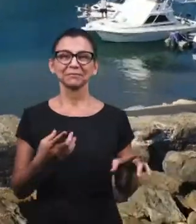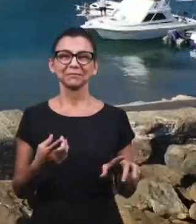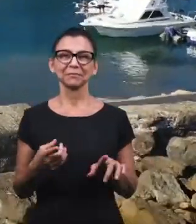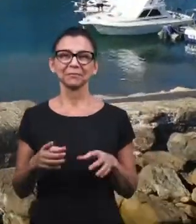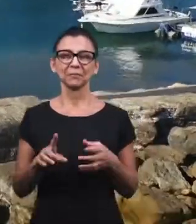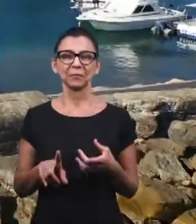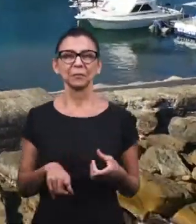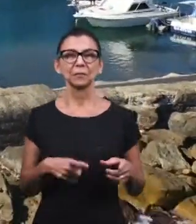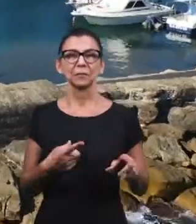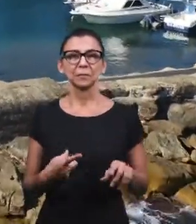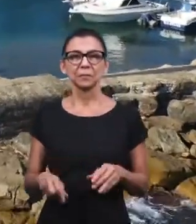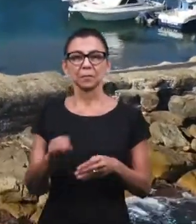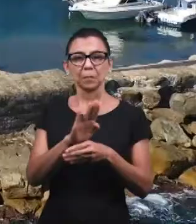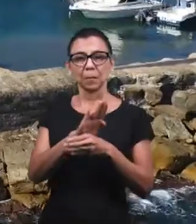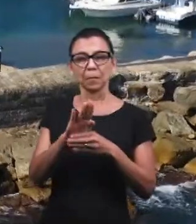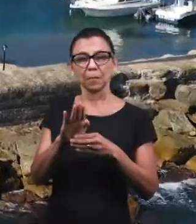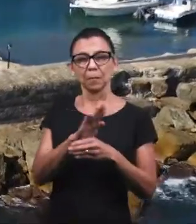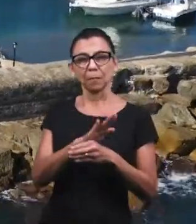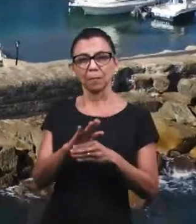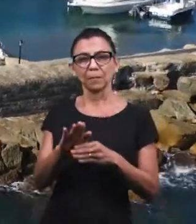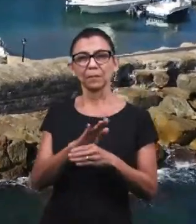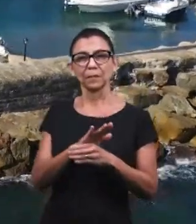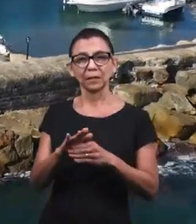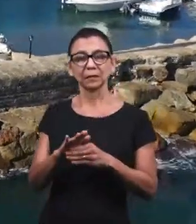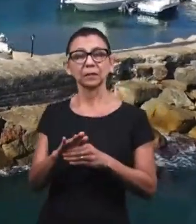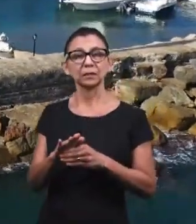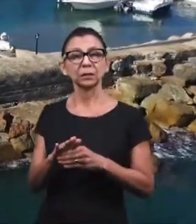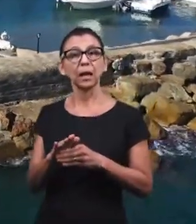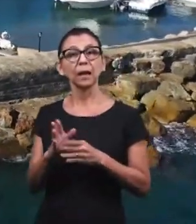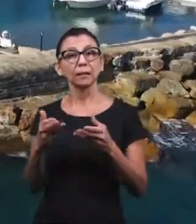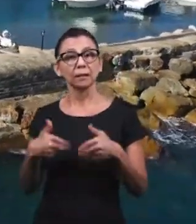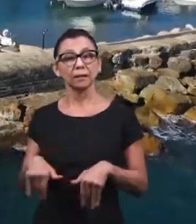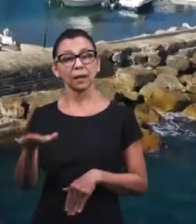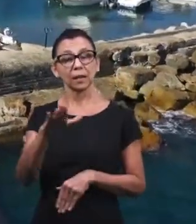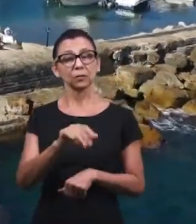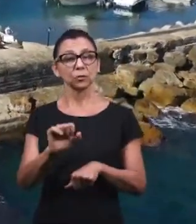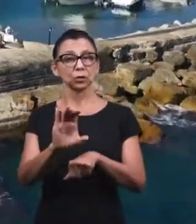Era o seu nome, Barnabé.